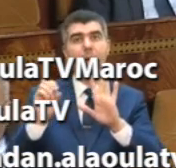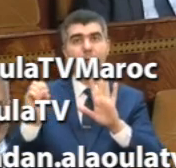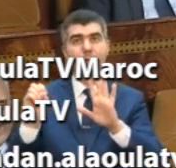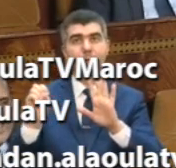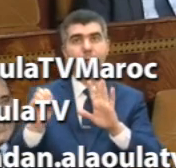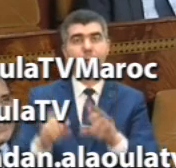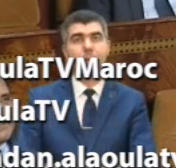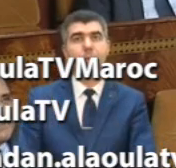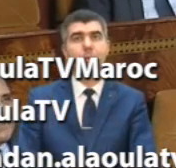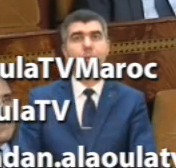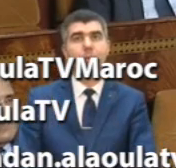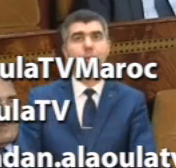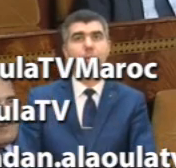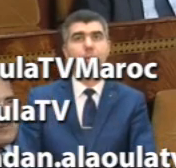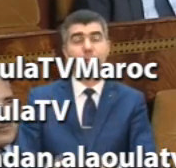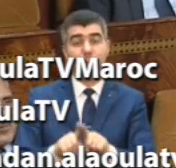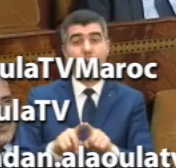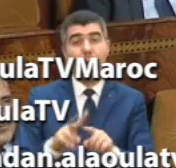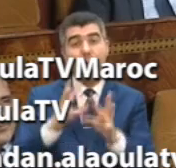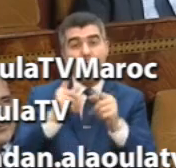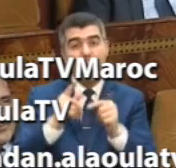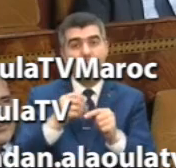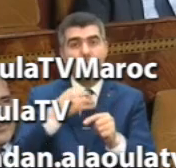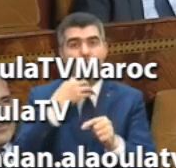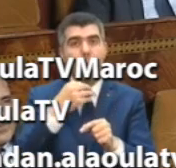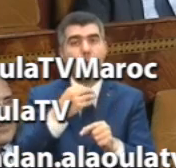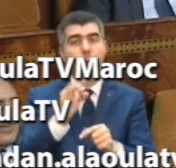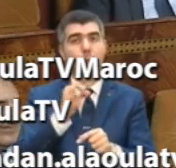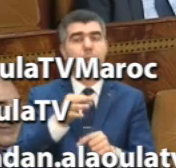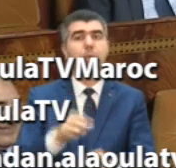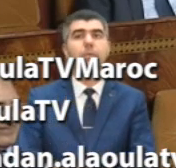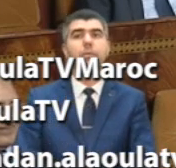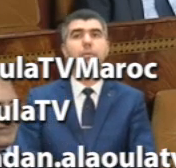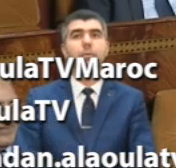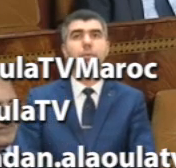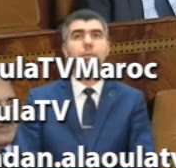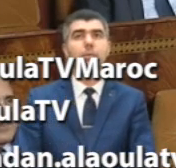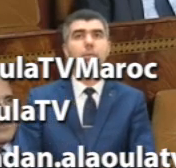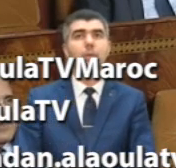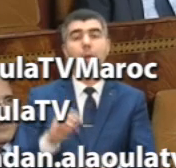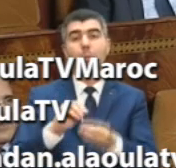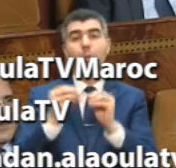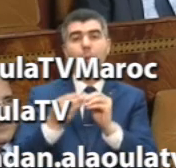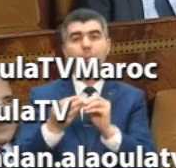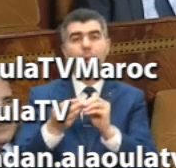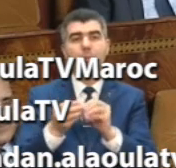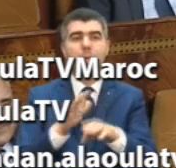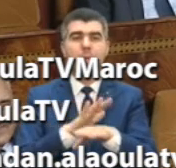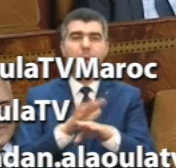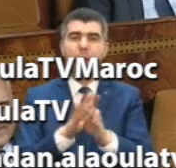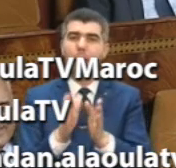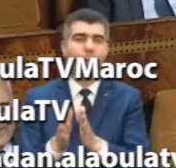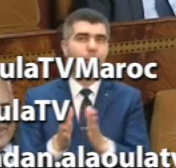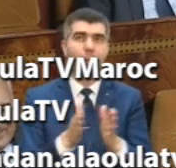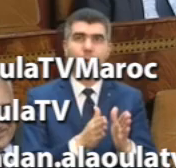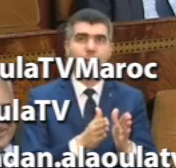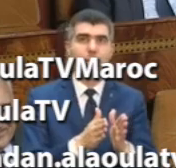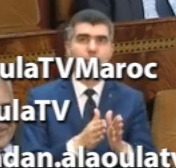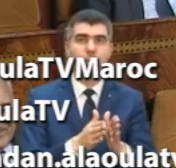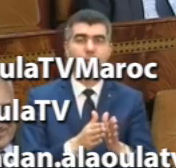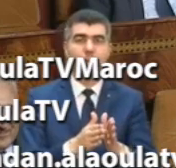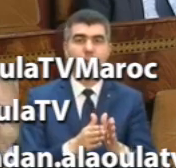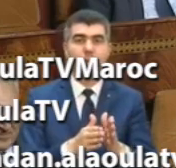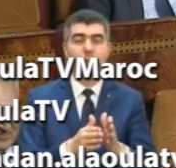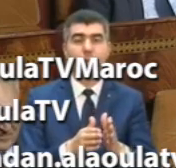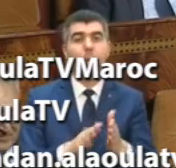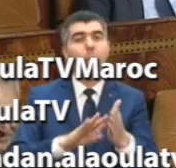الارقام هذه، هذا هو الرقم اللي بغيتك تتكلم عليا عليها السيد الوزير. هذا المشكل هذا ما فيه السياسه السيد الوزير. شوف هذا المشكل يسائلنا